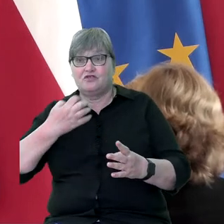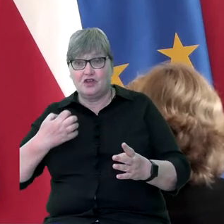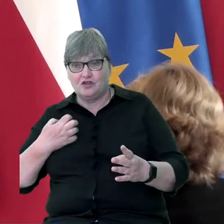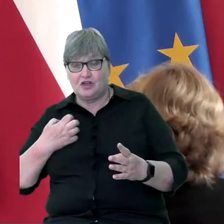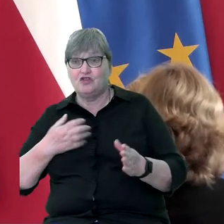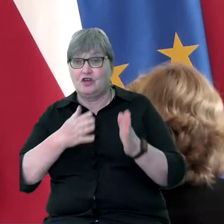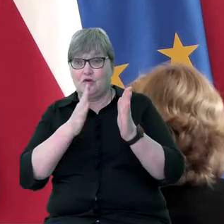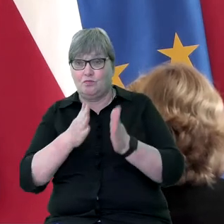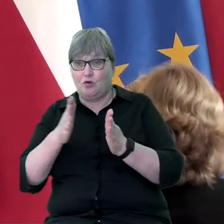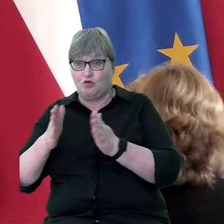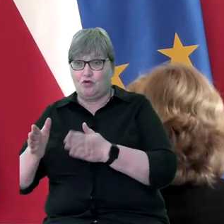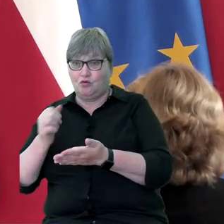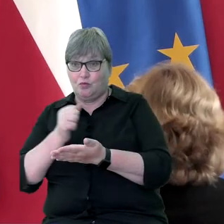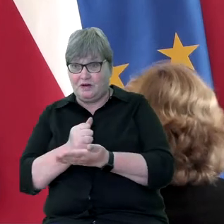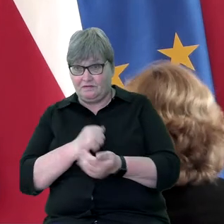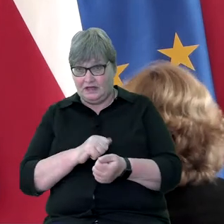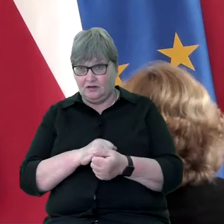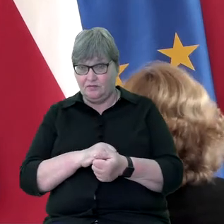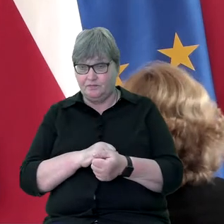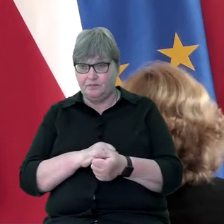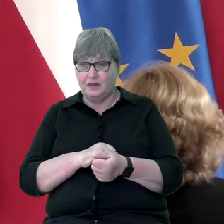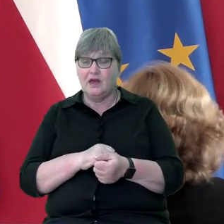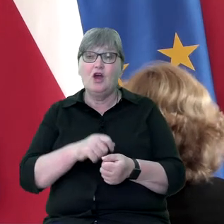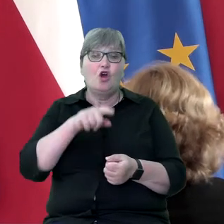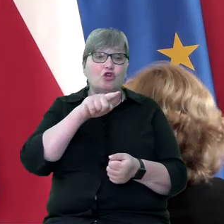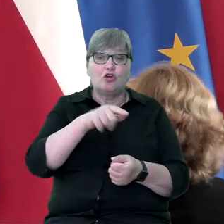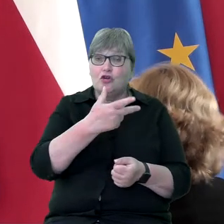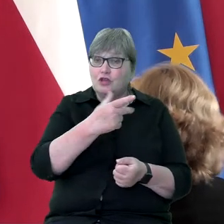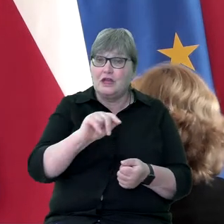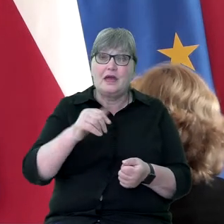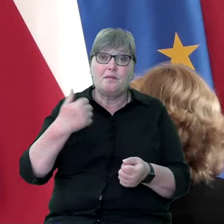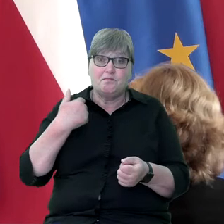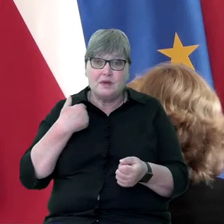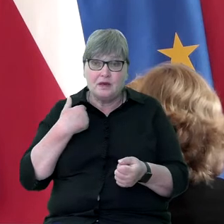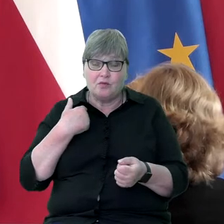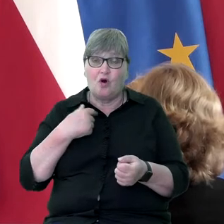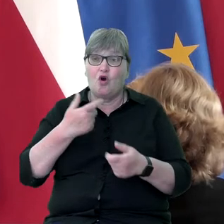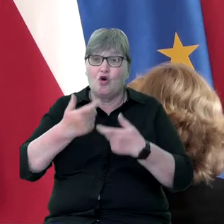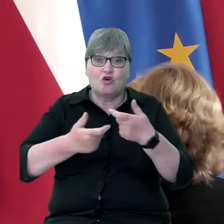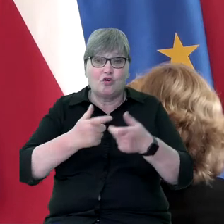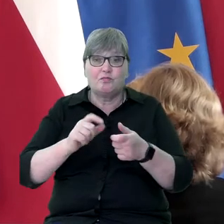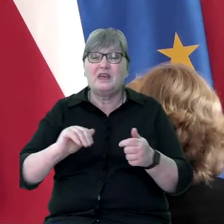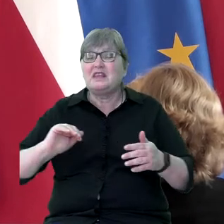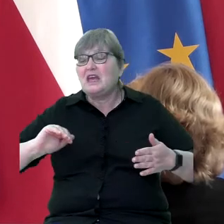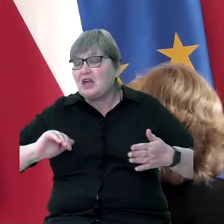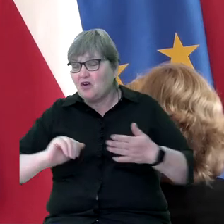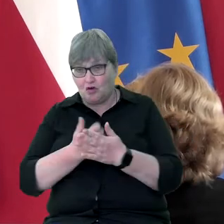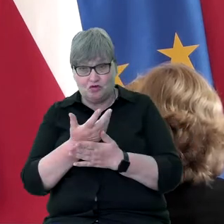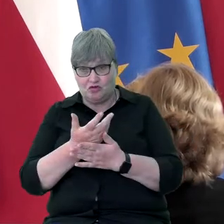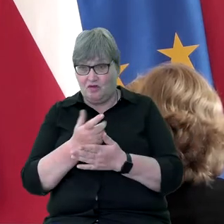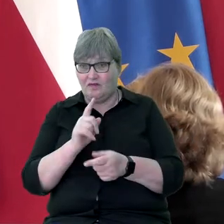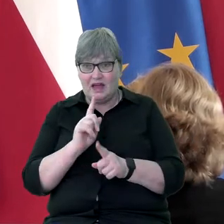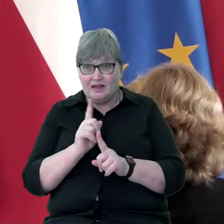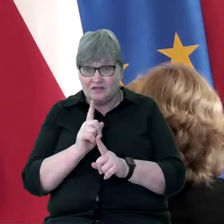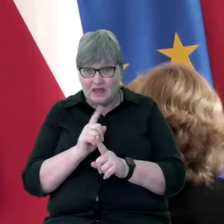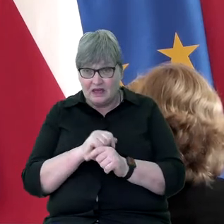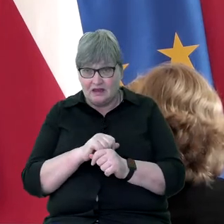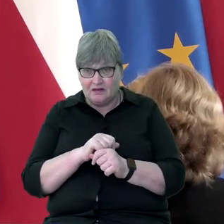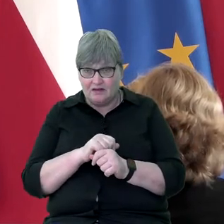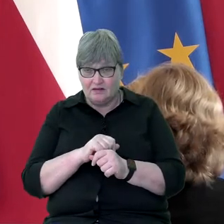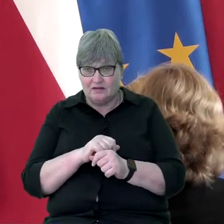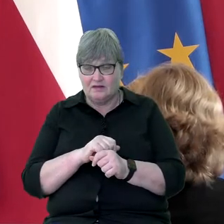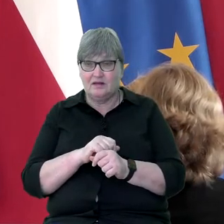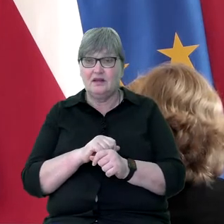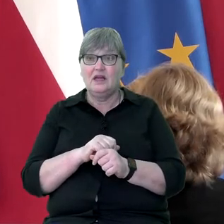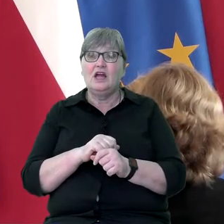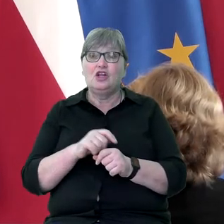Rzeczpospolitej. Więc to nie było tworzenie pewnych, no, można powiedzieć, quasi rewolucyjnych